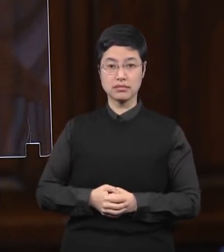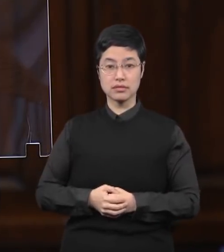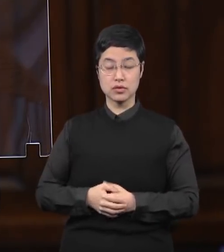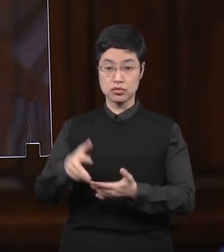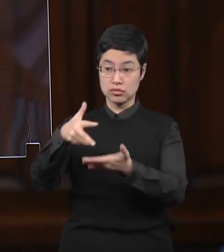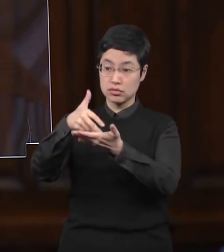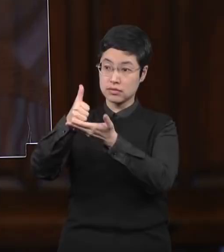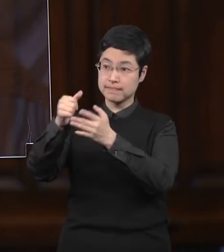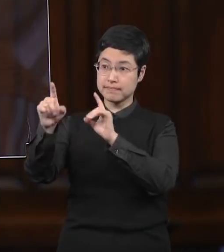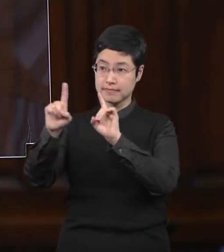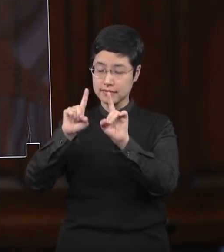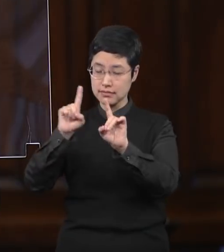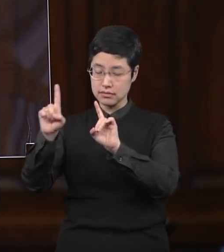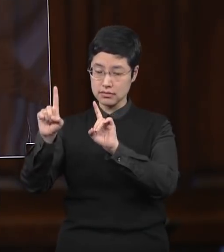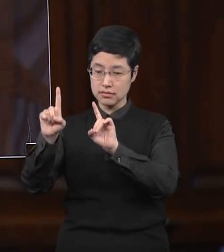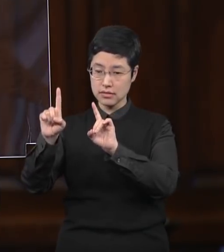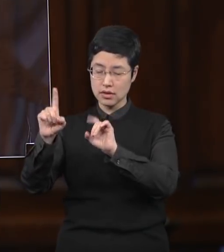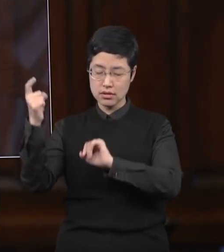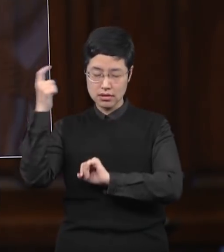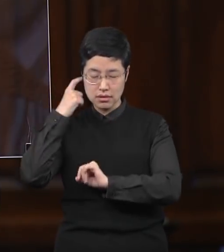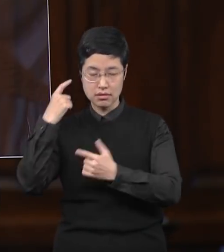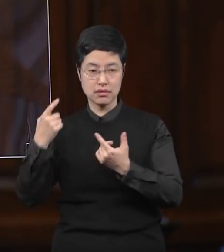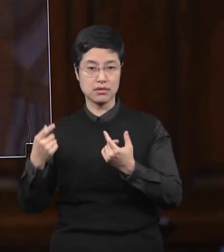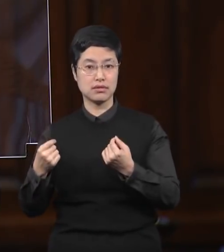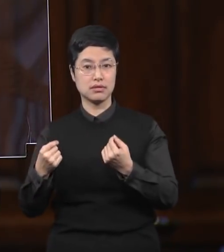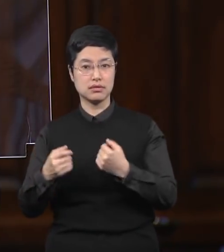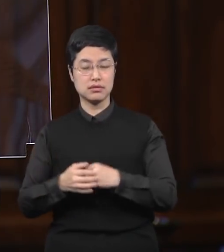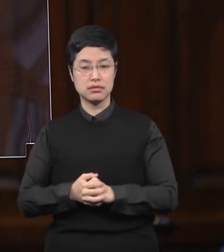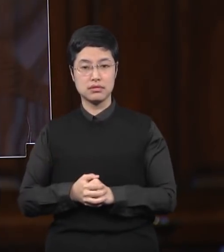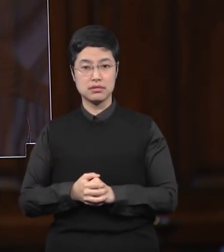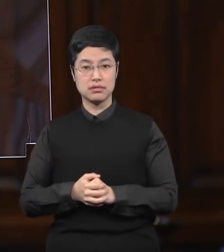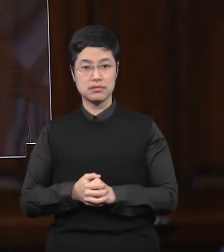말씀이 이렇게 들리는 듯합니다.